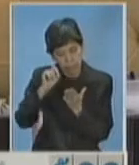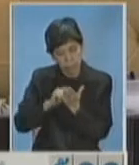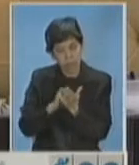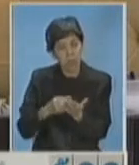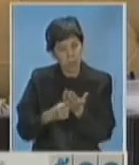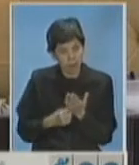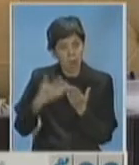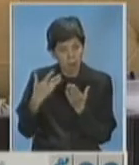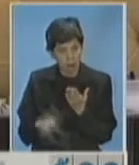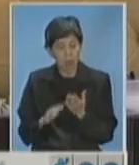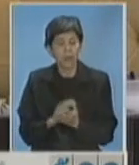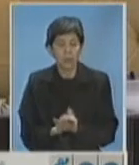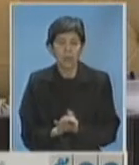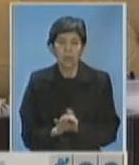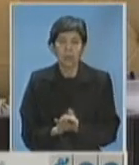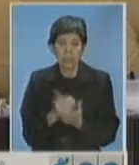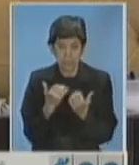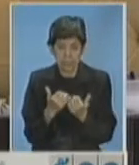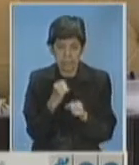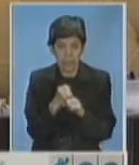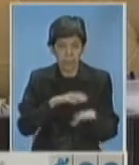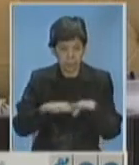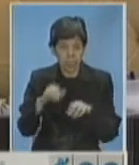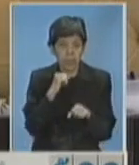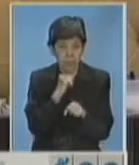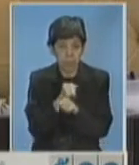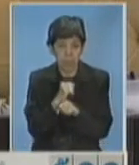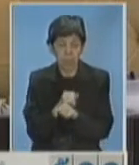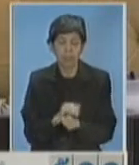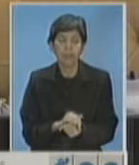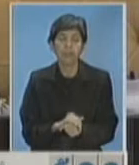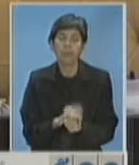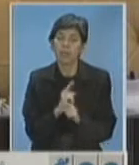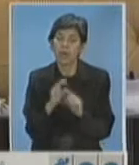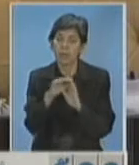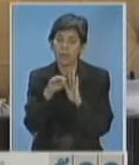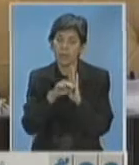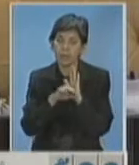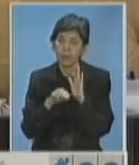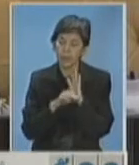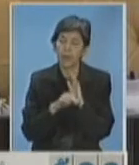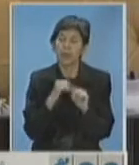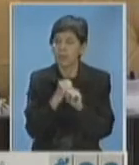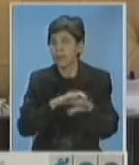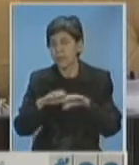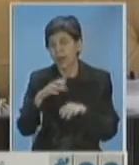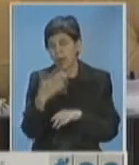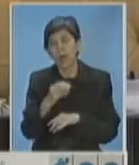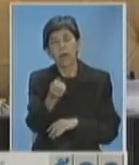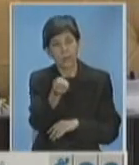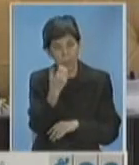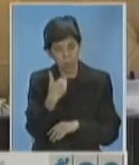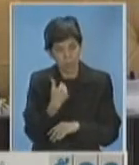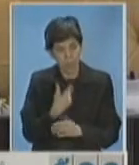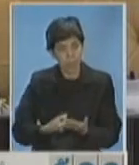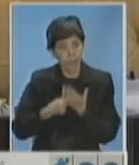ผมแล้วนะครับแล้วท่านก็ได้ดำเนินการตามขั้นตอนที่ท่านควรจะดำเนินการเมื่อกี้ท่านก็ได้บอกแล้วว่าท่